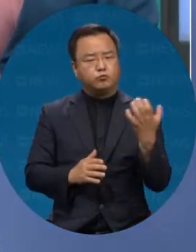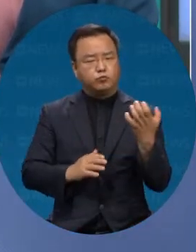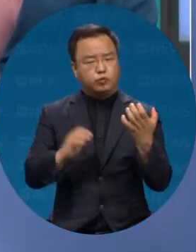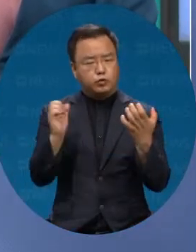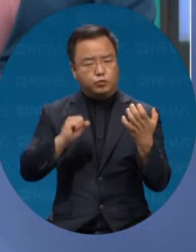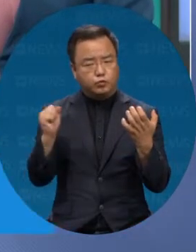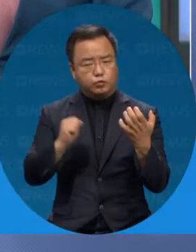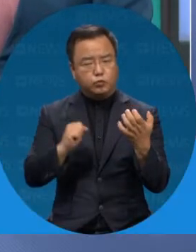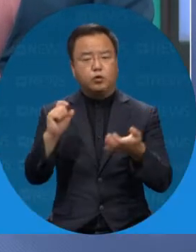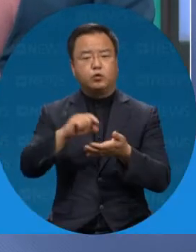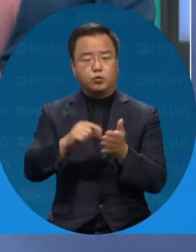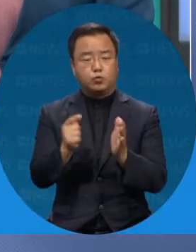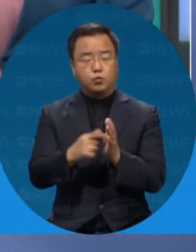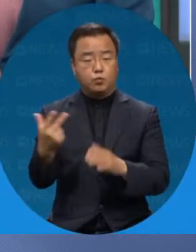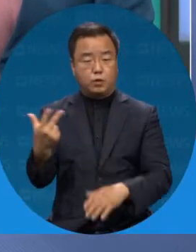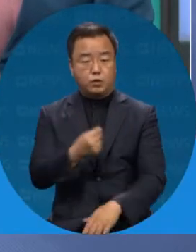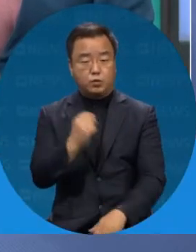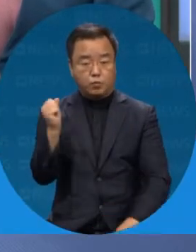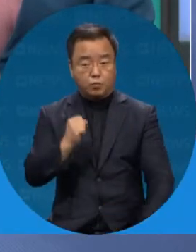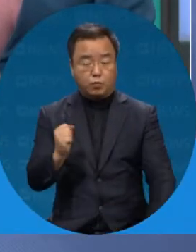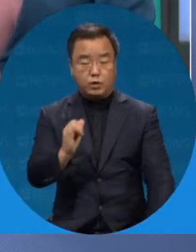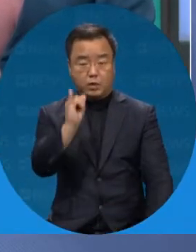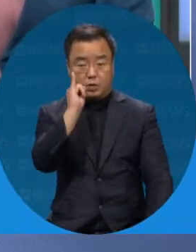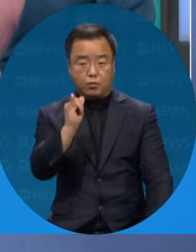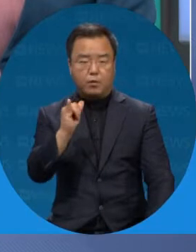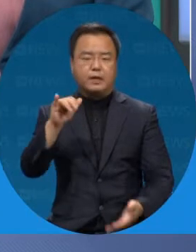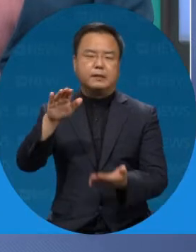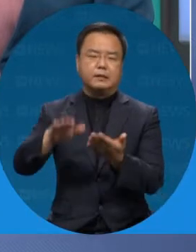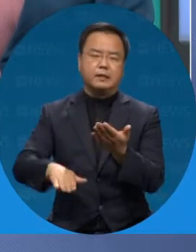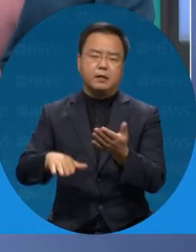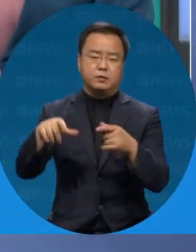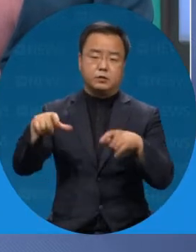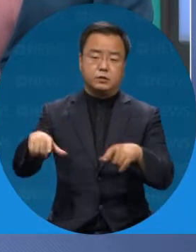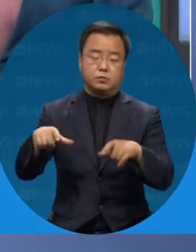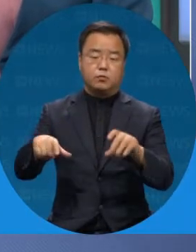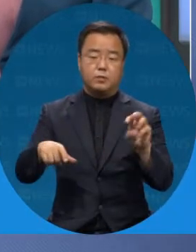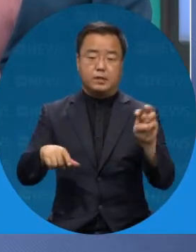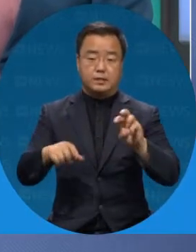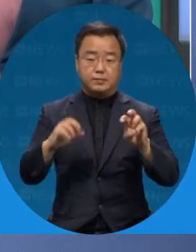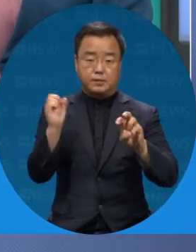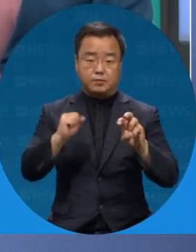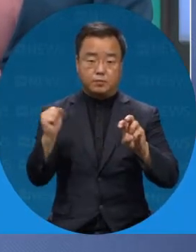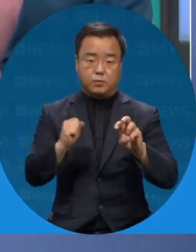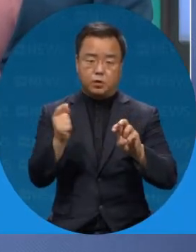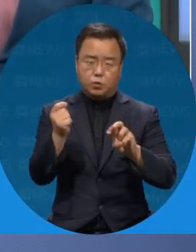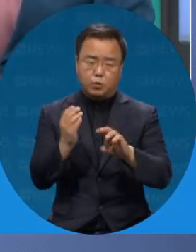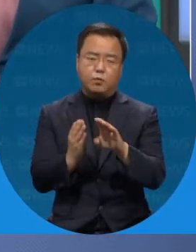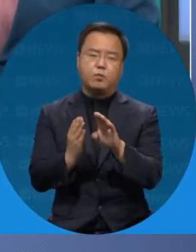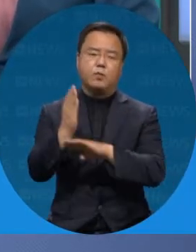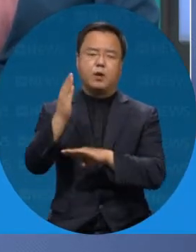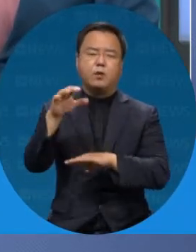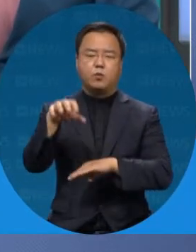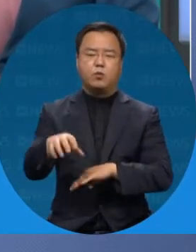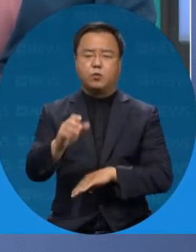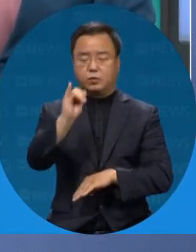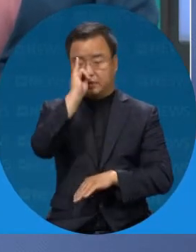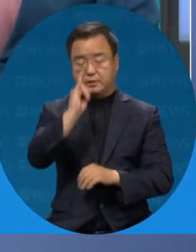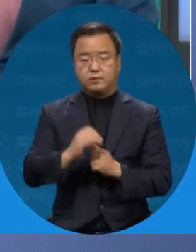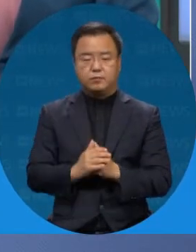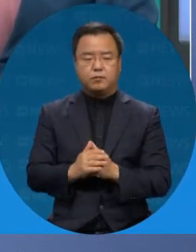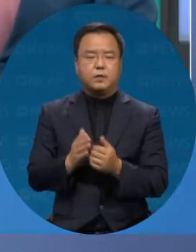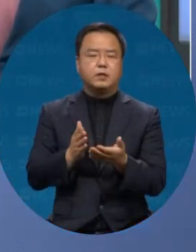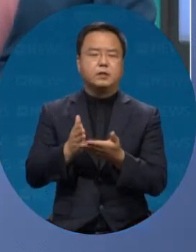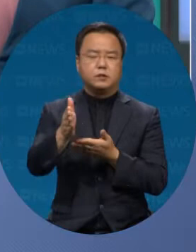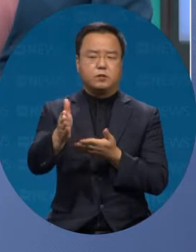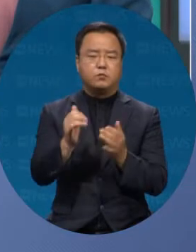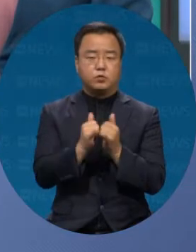육박하는 접종률을 보인 지역이 있는 반면에 낮은 지역의 경우는 30%를 간신히 넘긴 곳도 있었는데요. 전문가들은